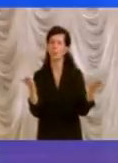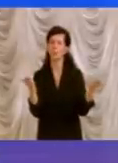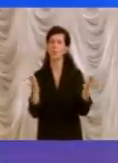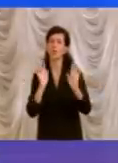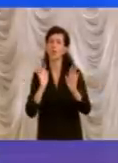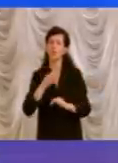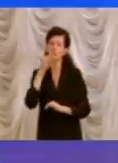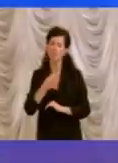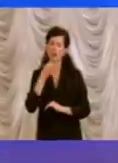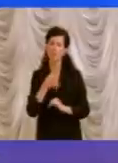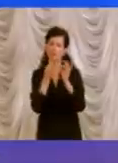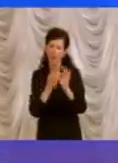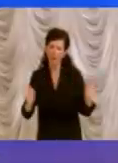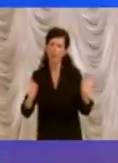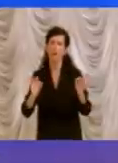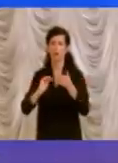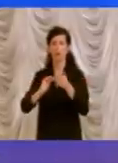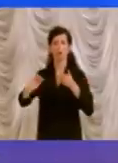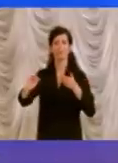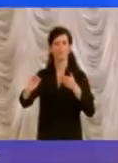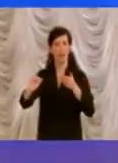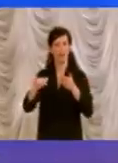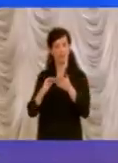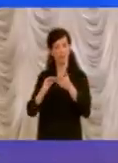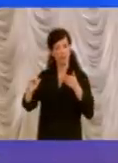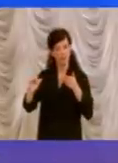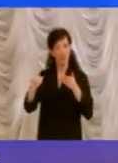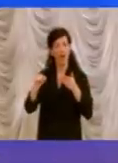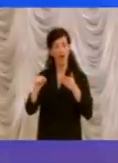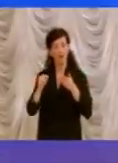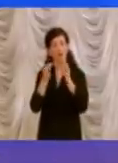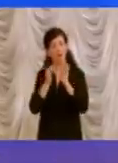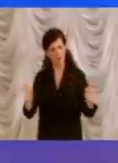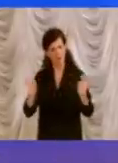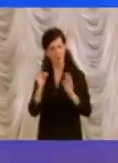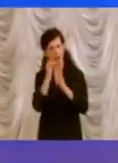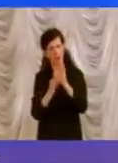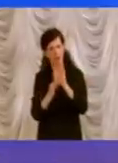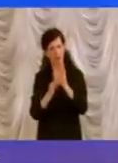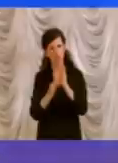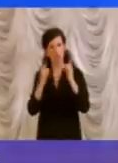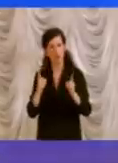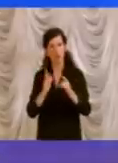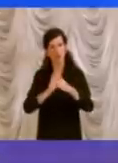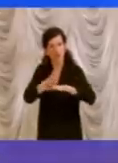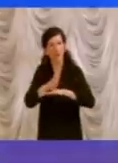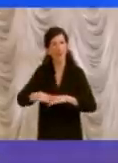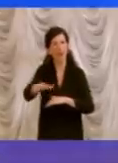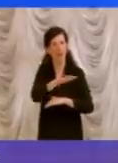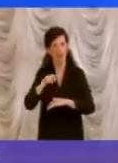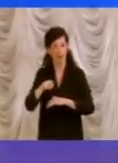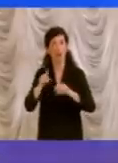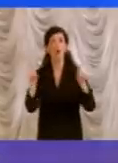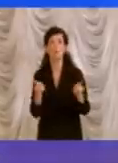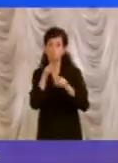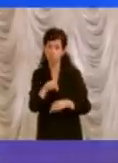rigoroso rispetto delle distanze e al fatto che siano adottate misure per contingentare gli ingressi anche qui i sindaci